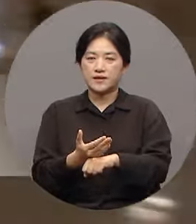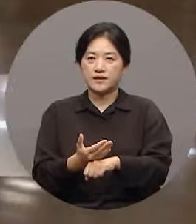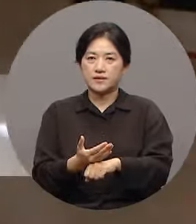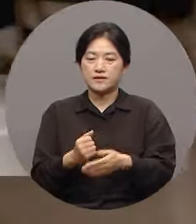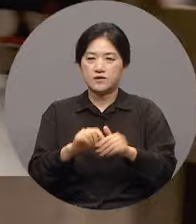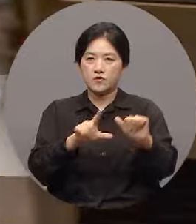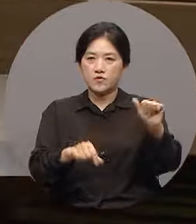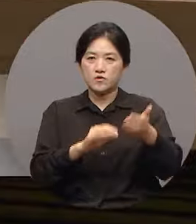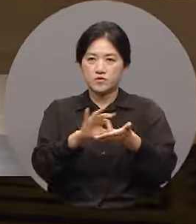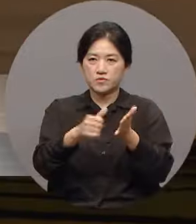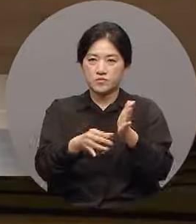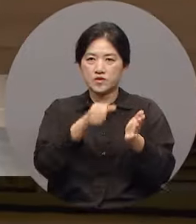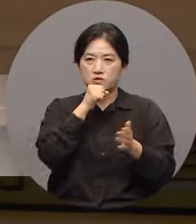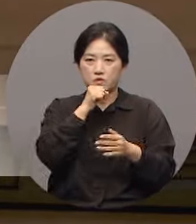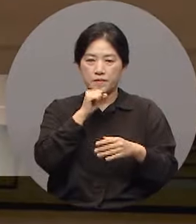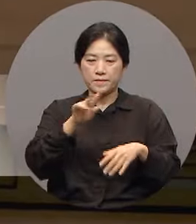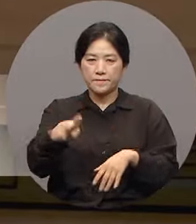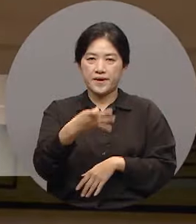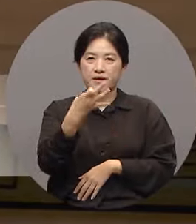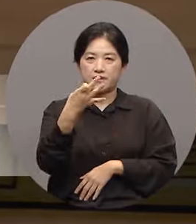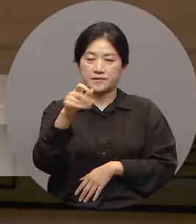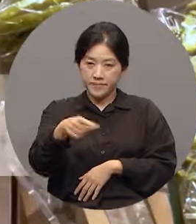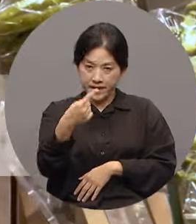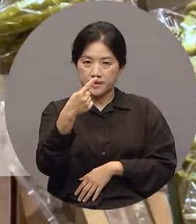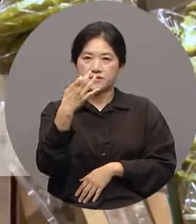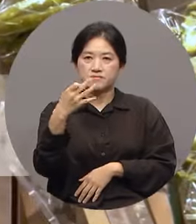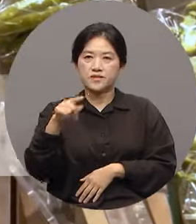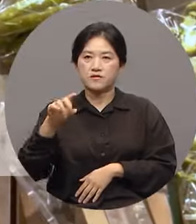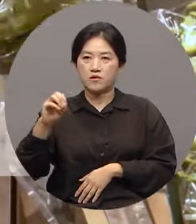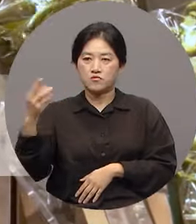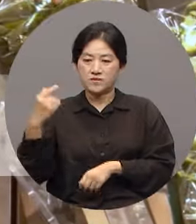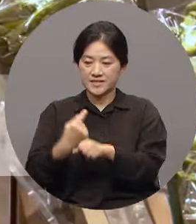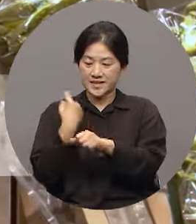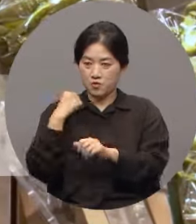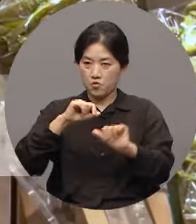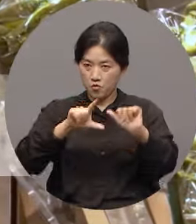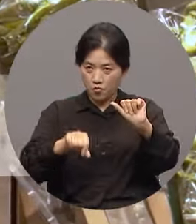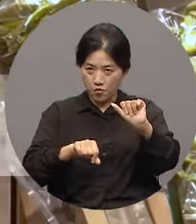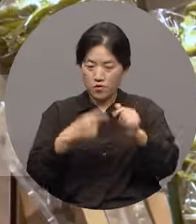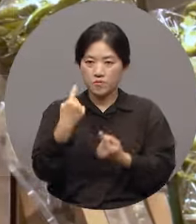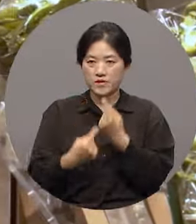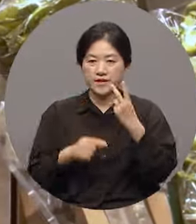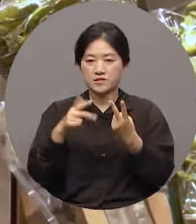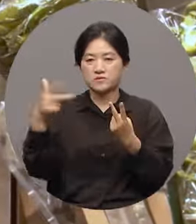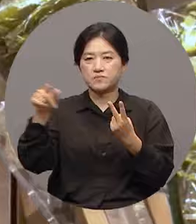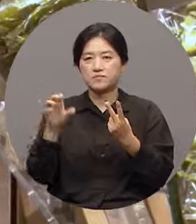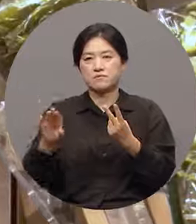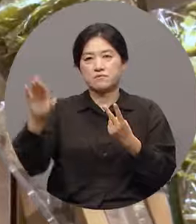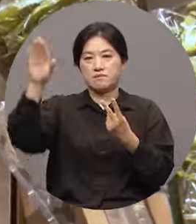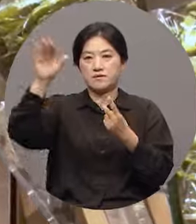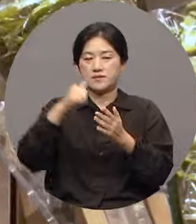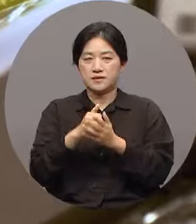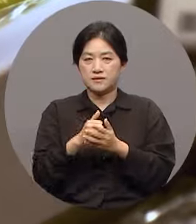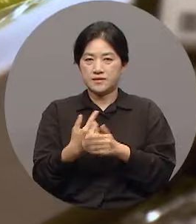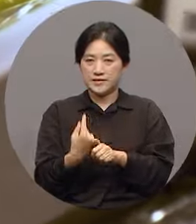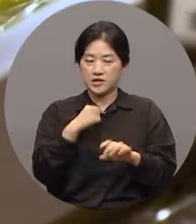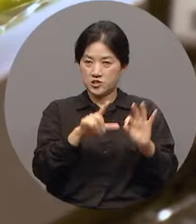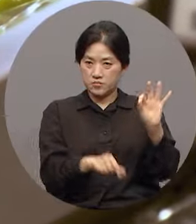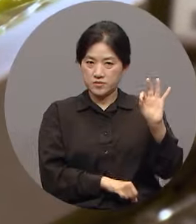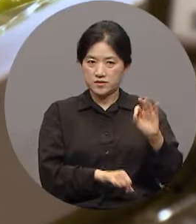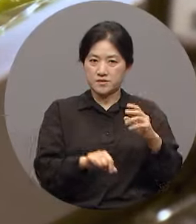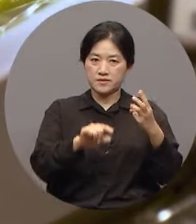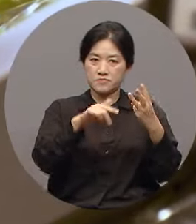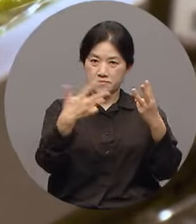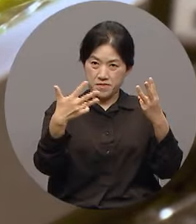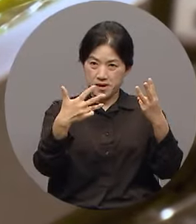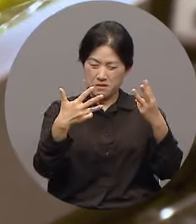지난달 소비자 물가 지수는 114.09로 작년 5월보다 2.7% 상승했습니다. 지난해 10월 3.8%로 정점을